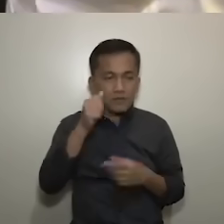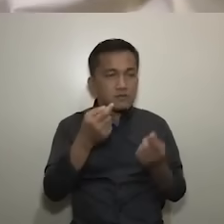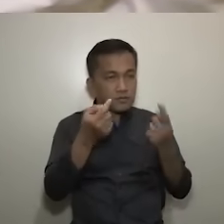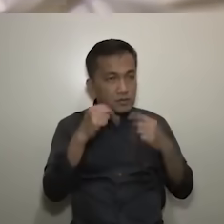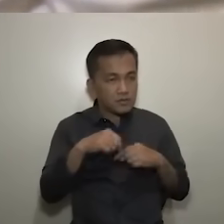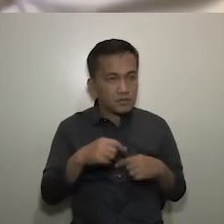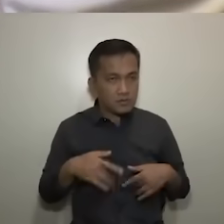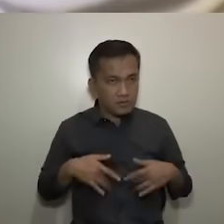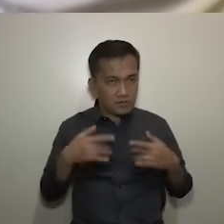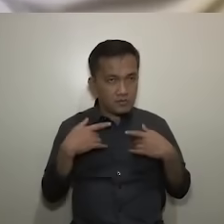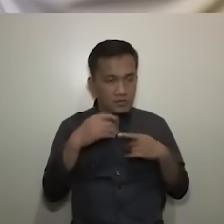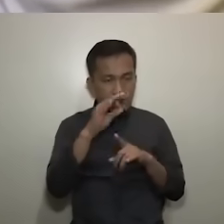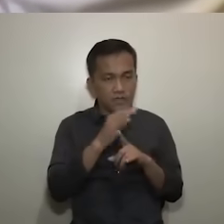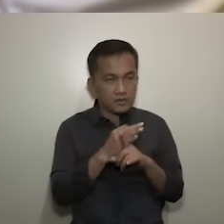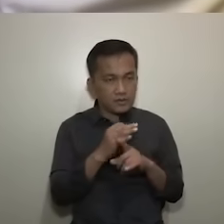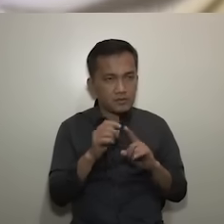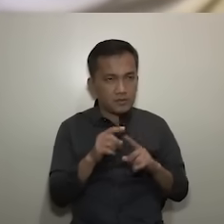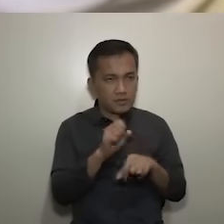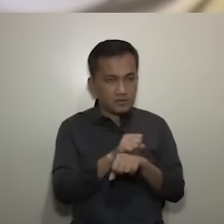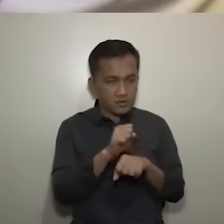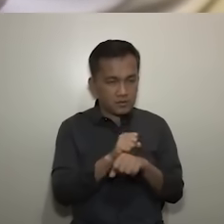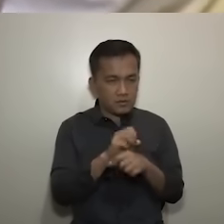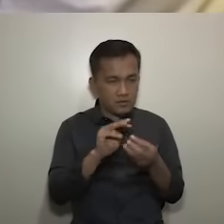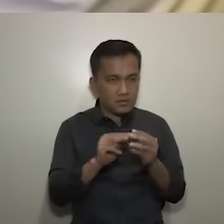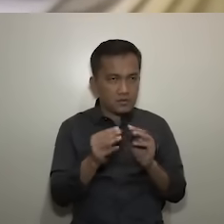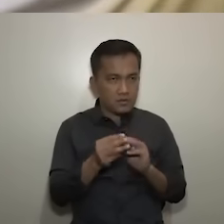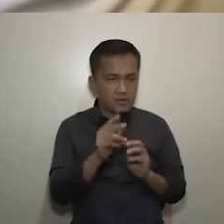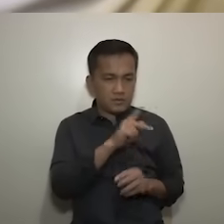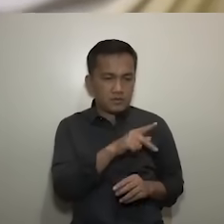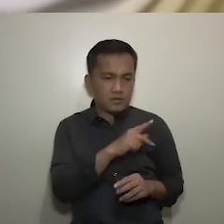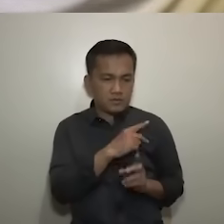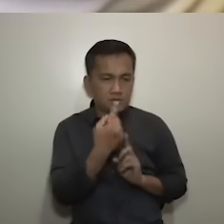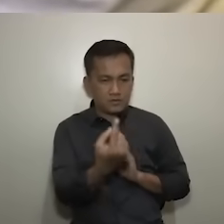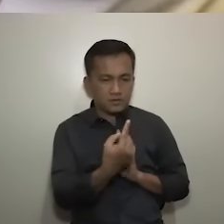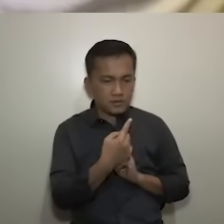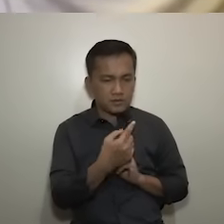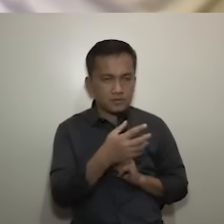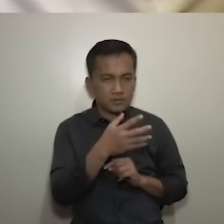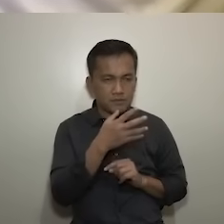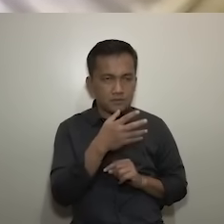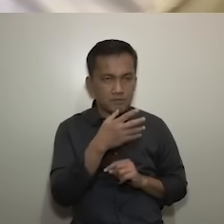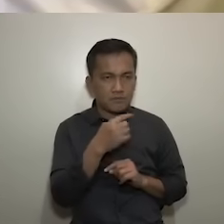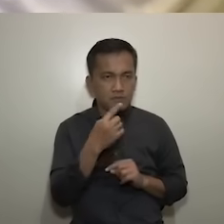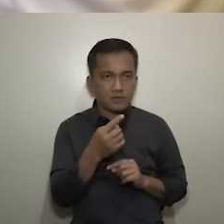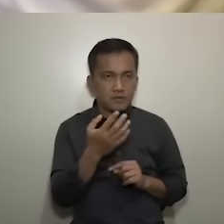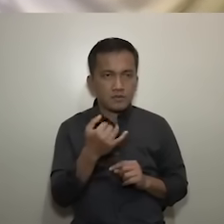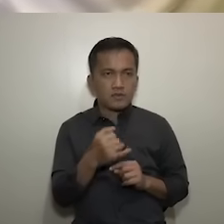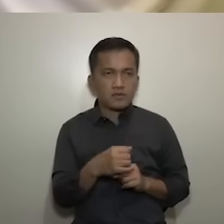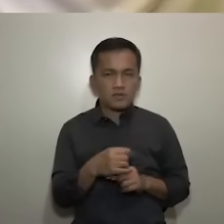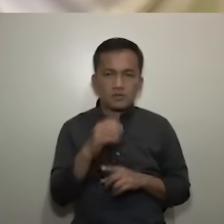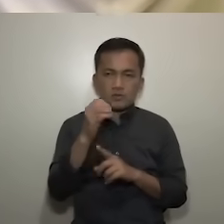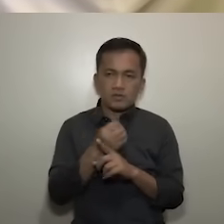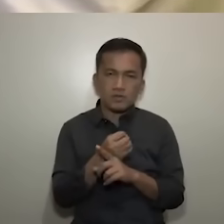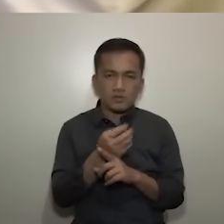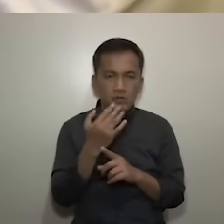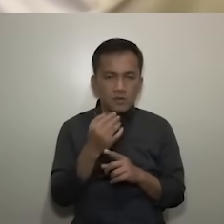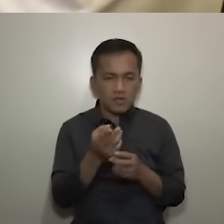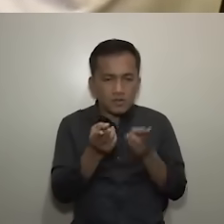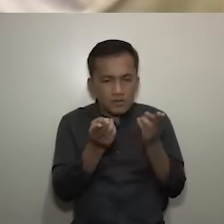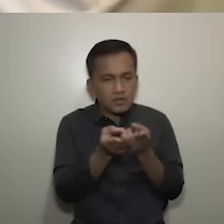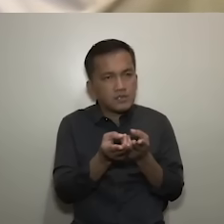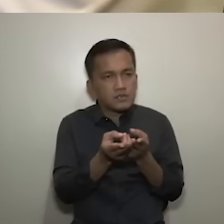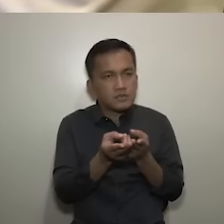po sa buhay ko February po. Pero ka-workmate ko po siya. Personal po siya lumapit sa nanay ko. Pero ba't niyo din sa... Ba't niyo pinahiga sa